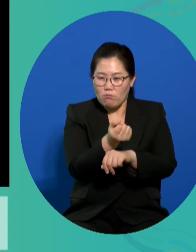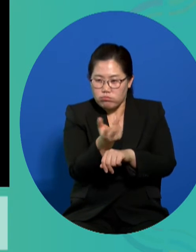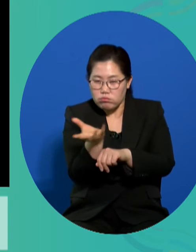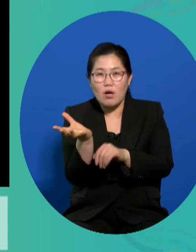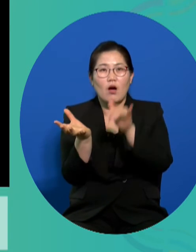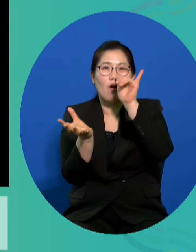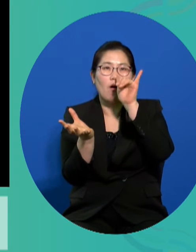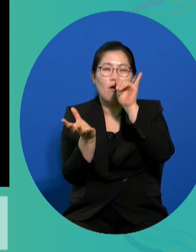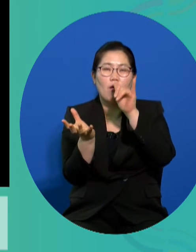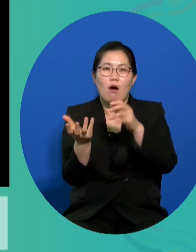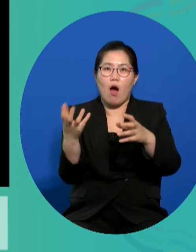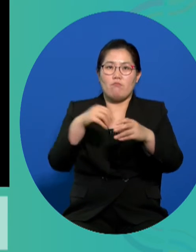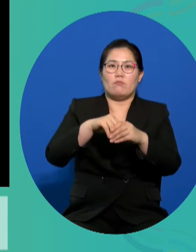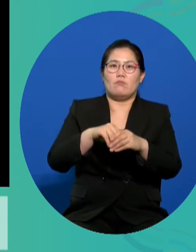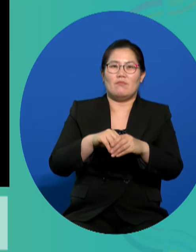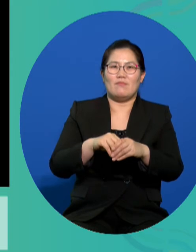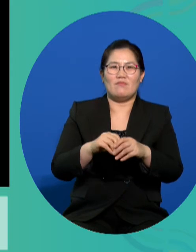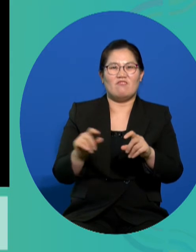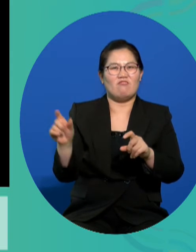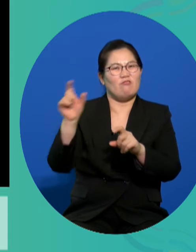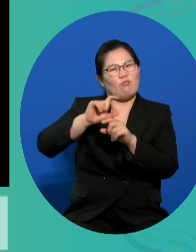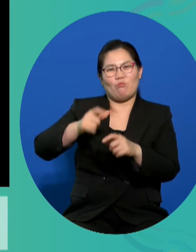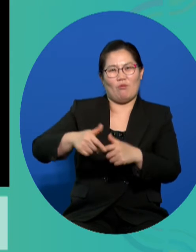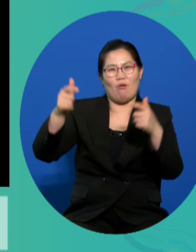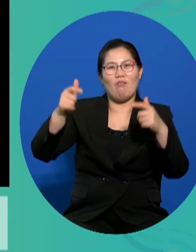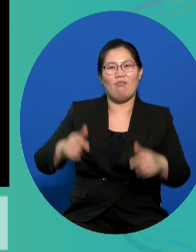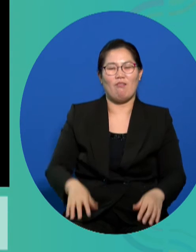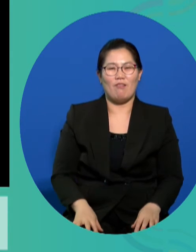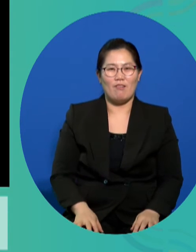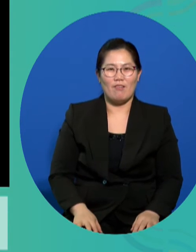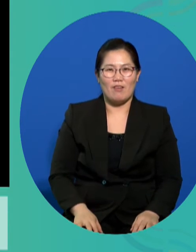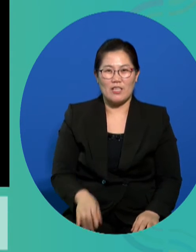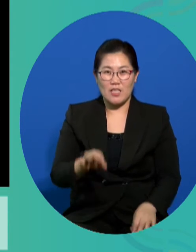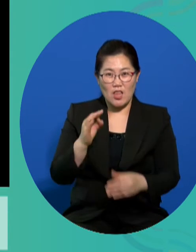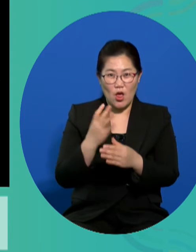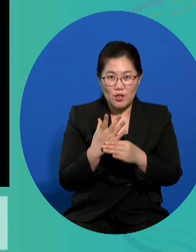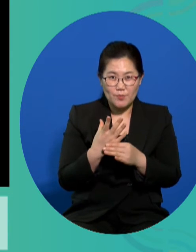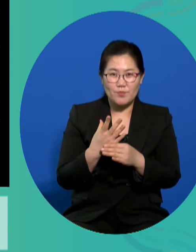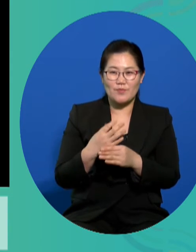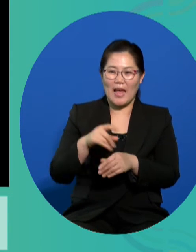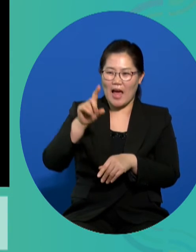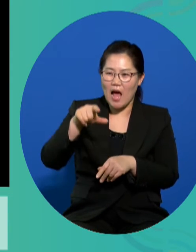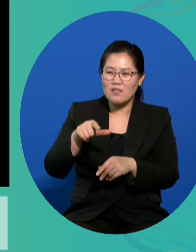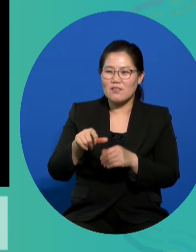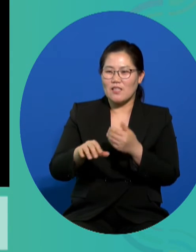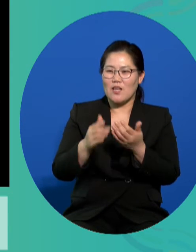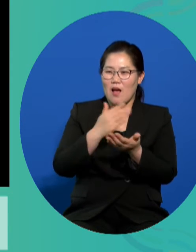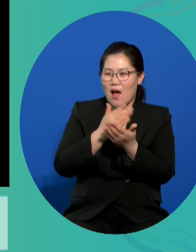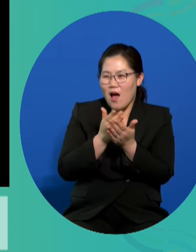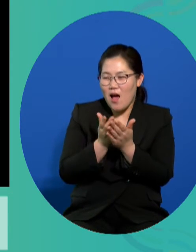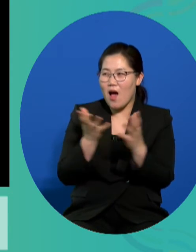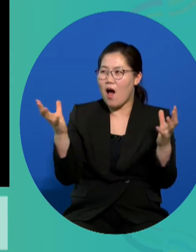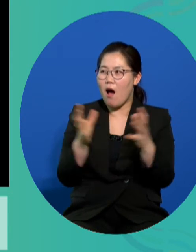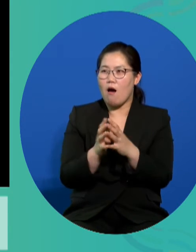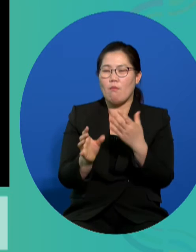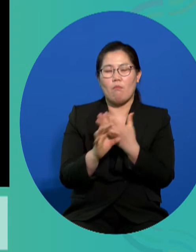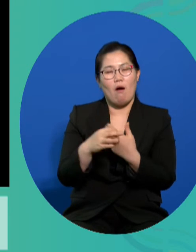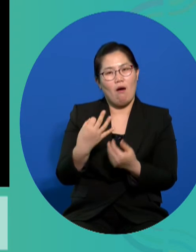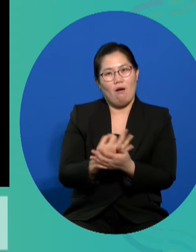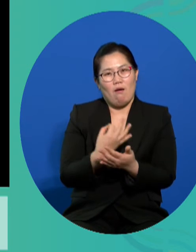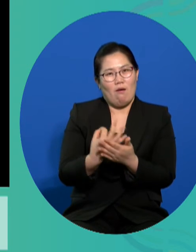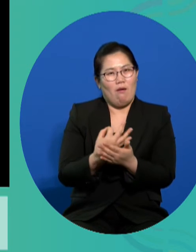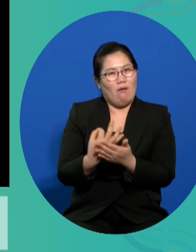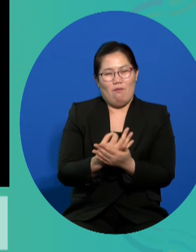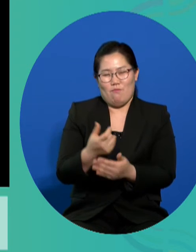아니면 현금화했던 그런 비용들 다 따지면은 그 액수는 상당히 많이 늘어날 것으로 생각을 합니다. 그래서